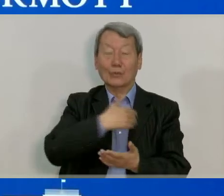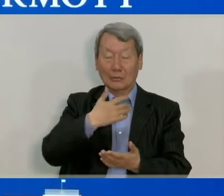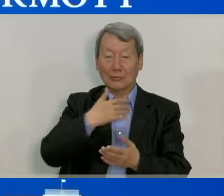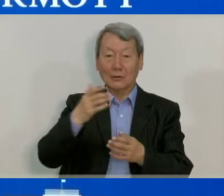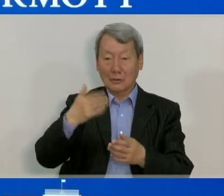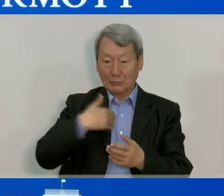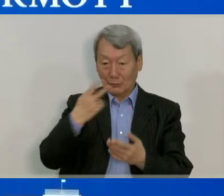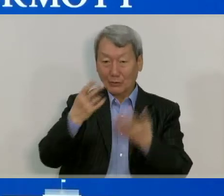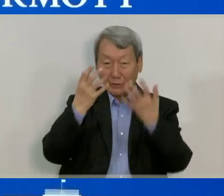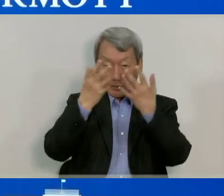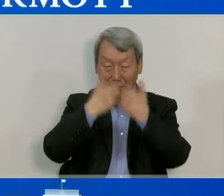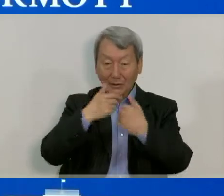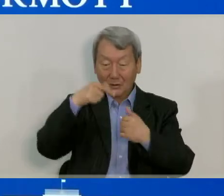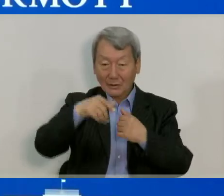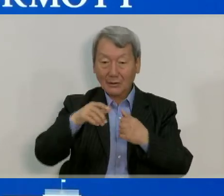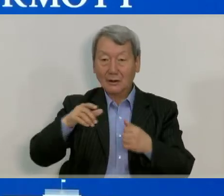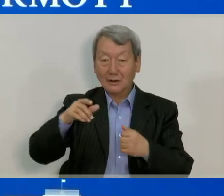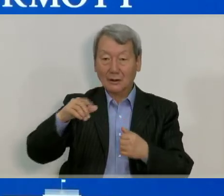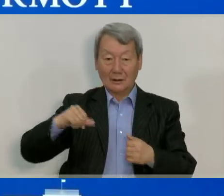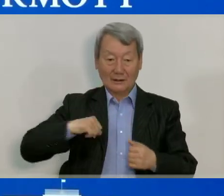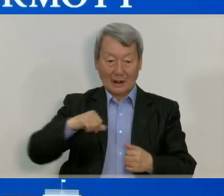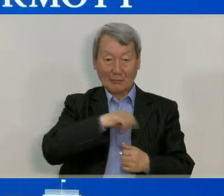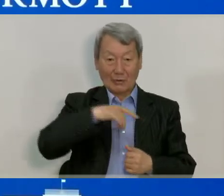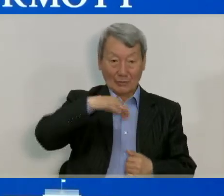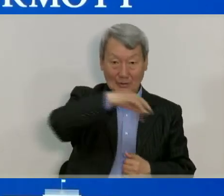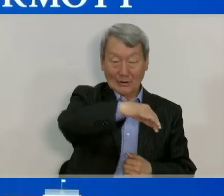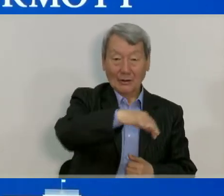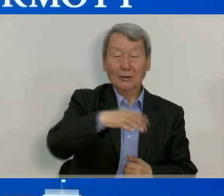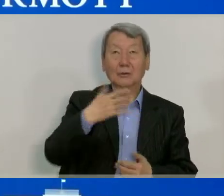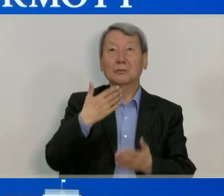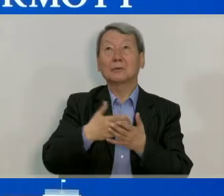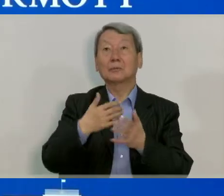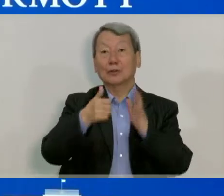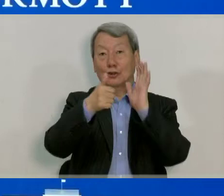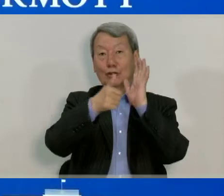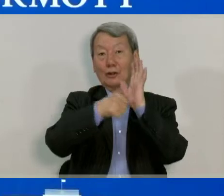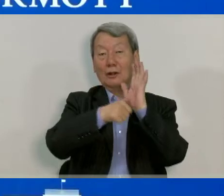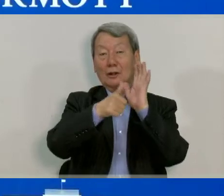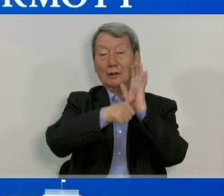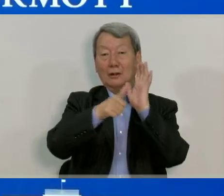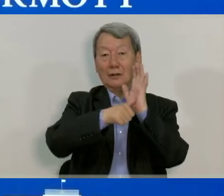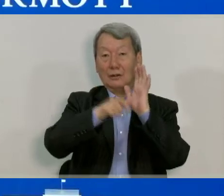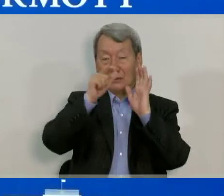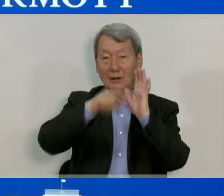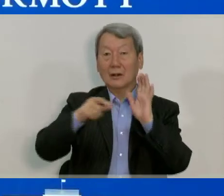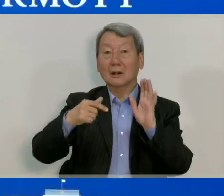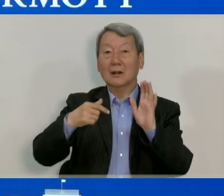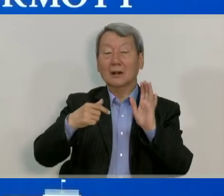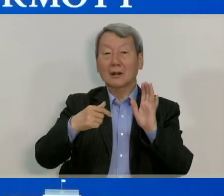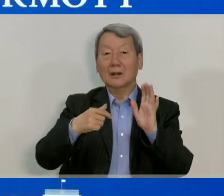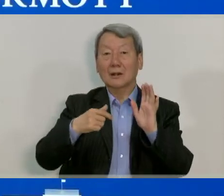анализдеп көрдүк, самообращенияда өзү келгендерден бир 6 учуру байкалган. Анткени